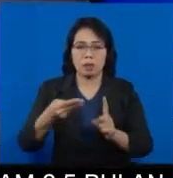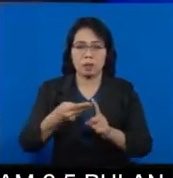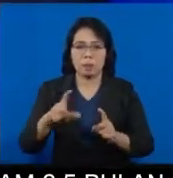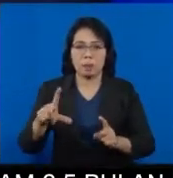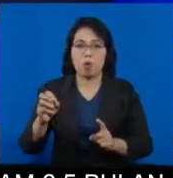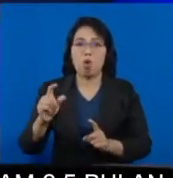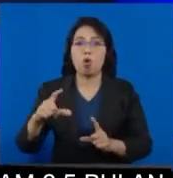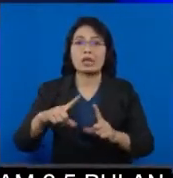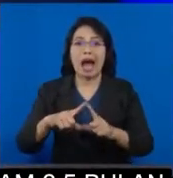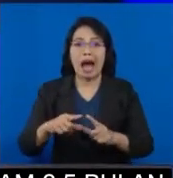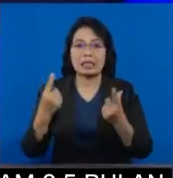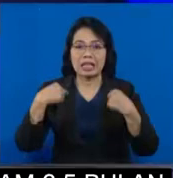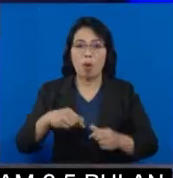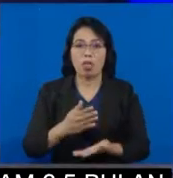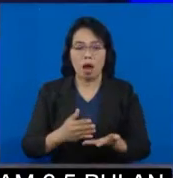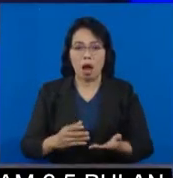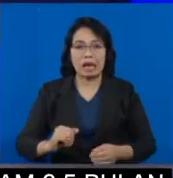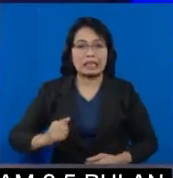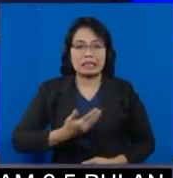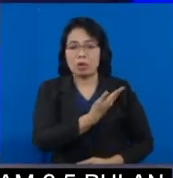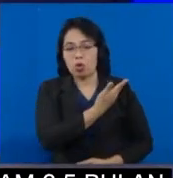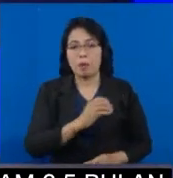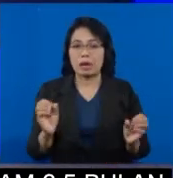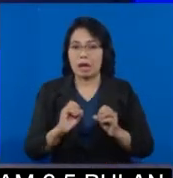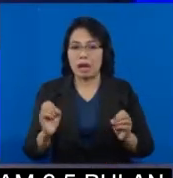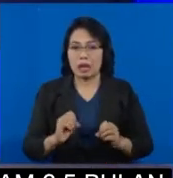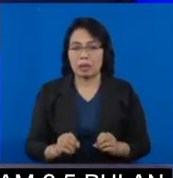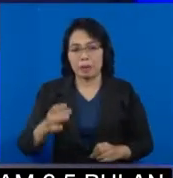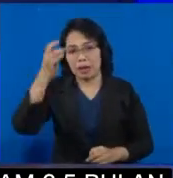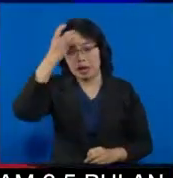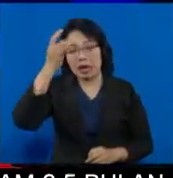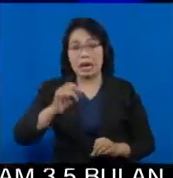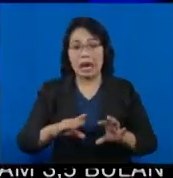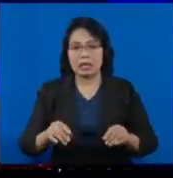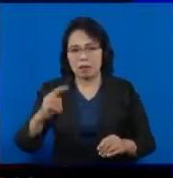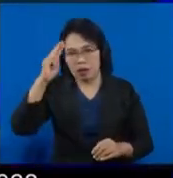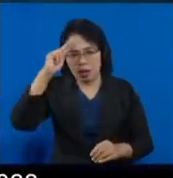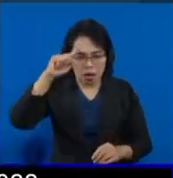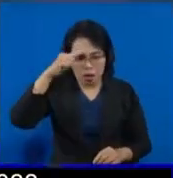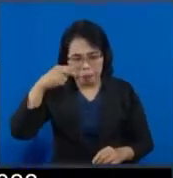ada korban jiwa dalam peristiwa ini, namun salah satu karyawan ditemukan pingsan.